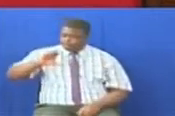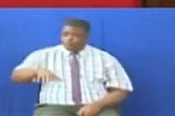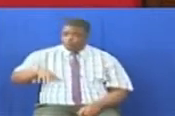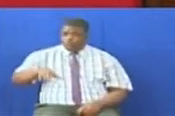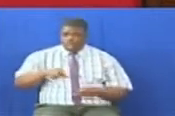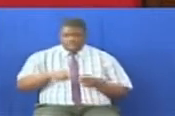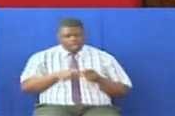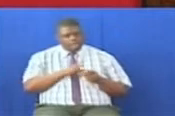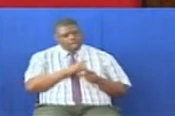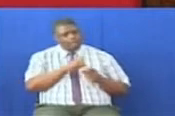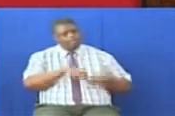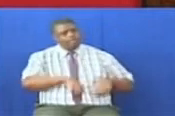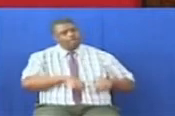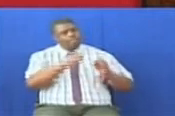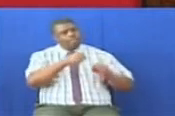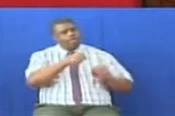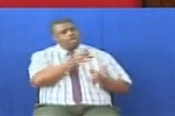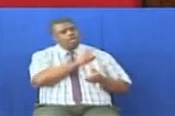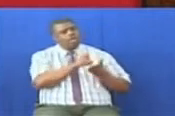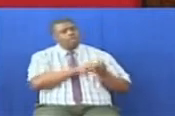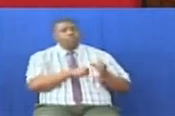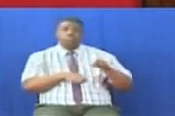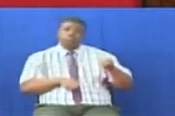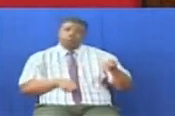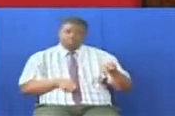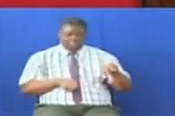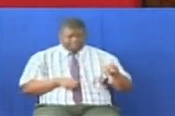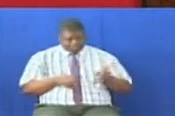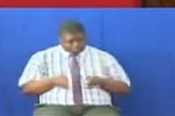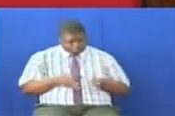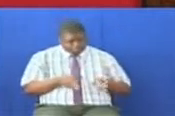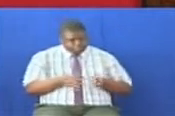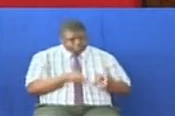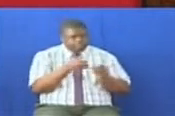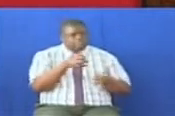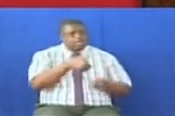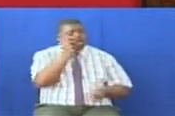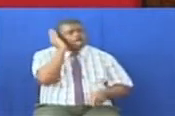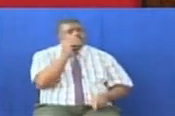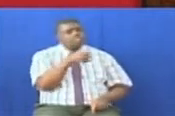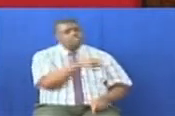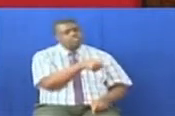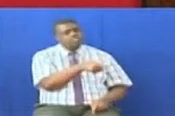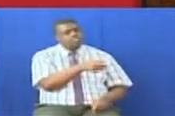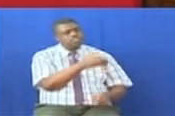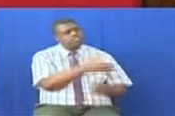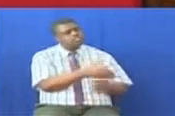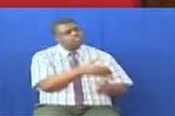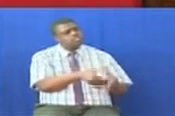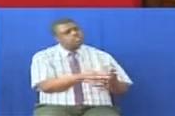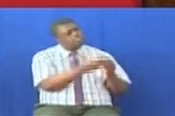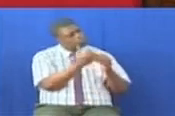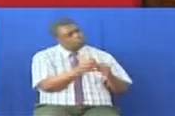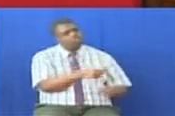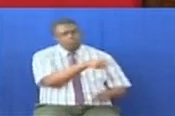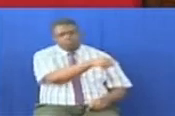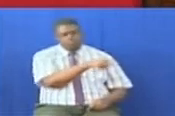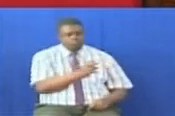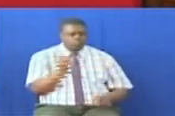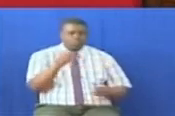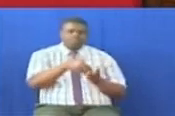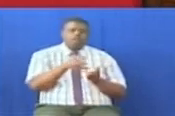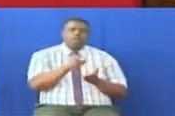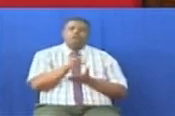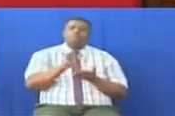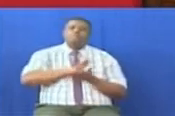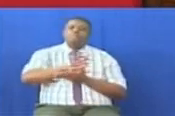na mamlaka za halmashauri za serikali za mitaa kiimarishwe ili kukiwezesha kitengo hiki kuzifikia halmashauri